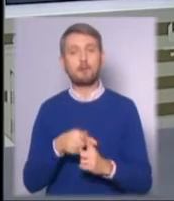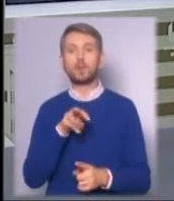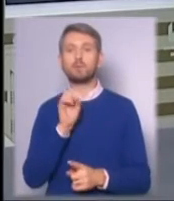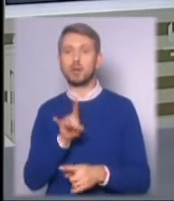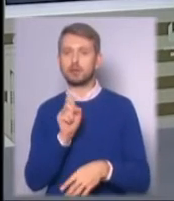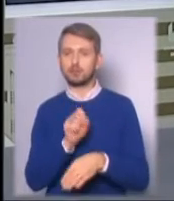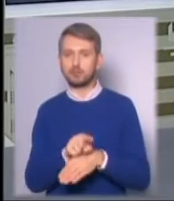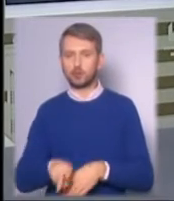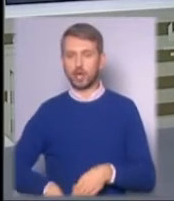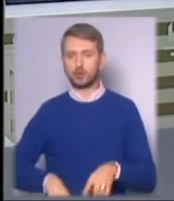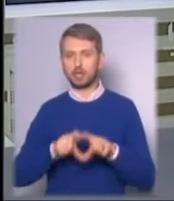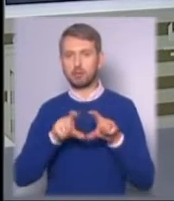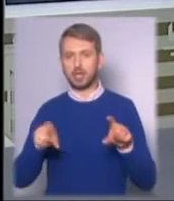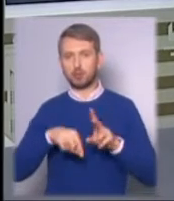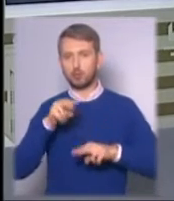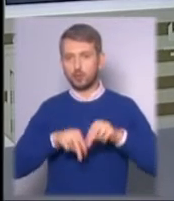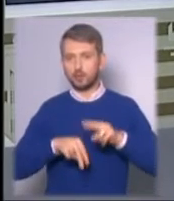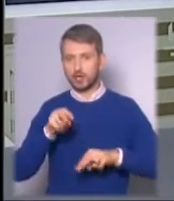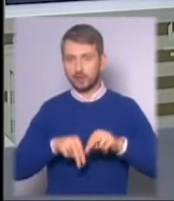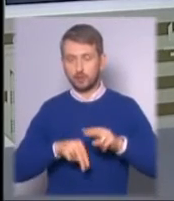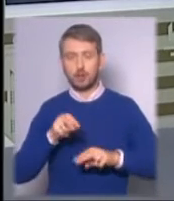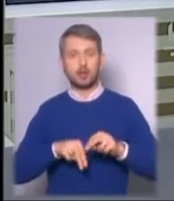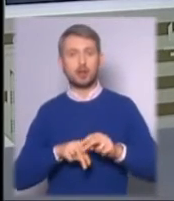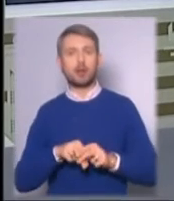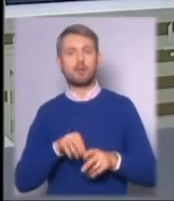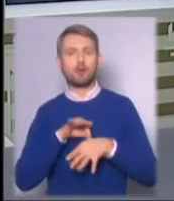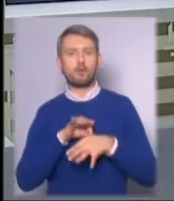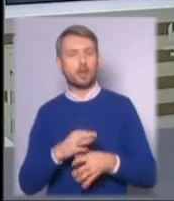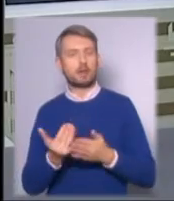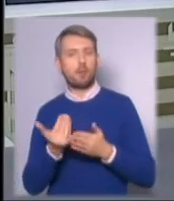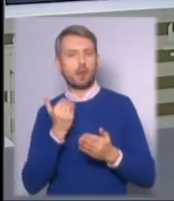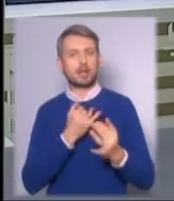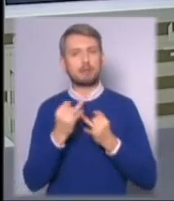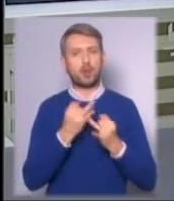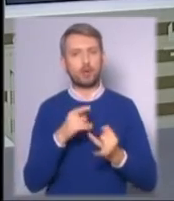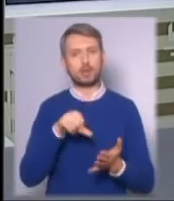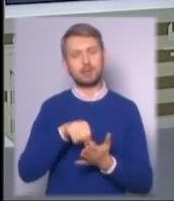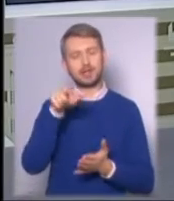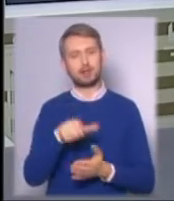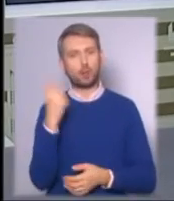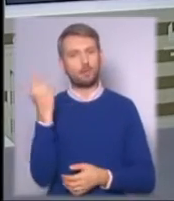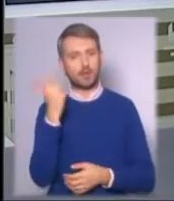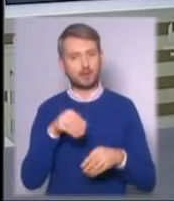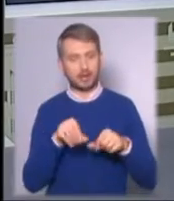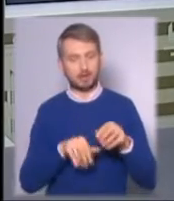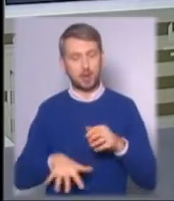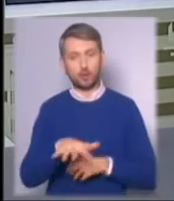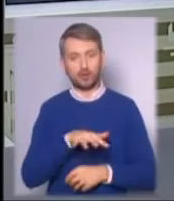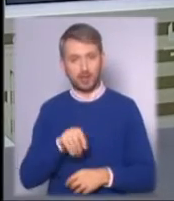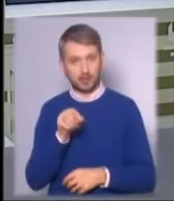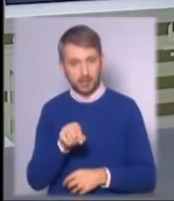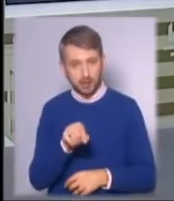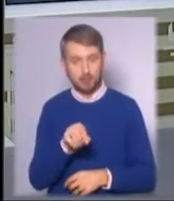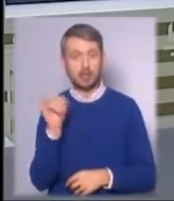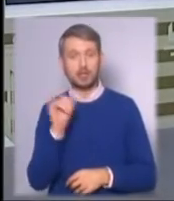доручення директорові департаменту будівництва Олександрові Спасибку провести попередні переговори з представником власника земельної ділянки на вулиці Михайлівській